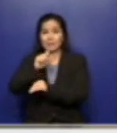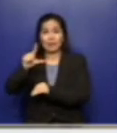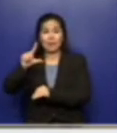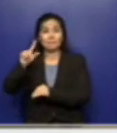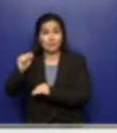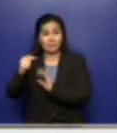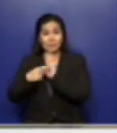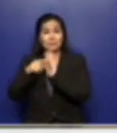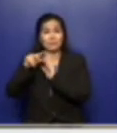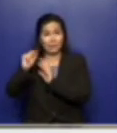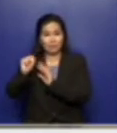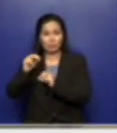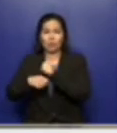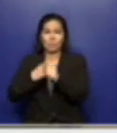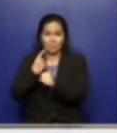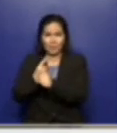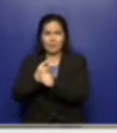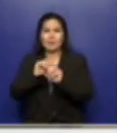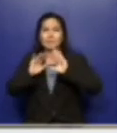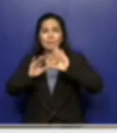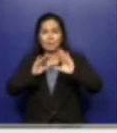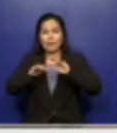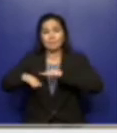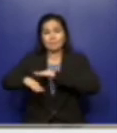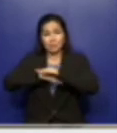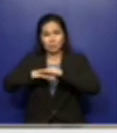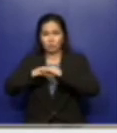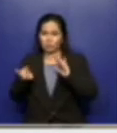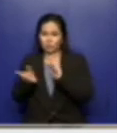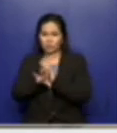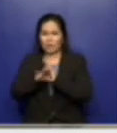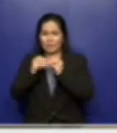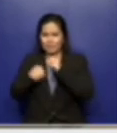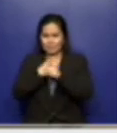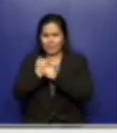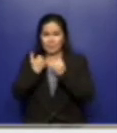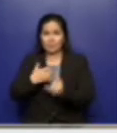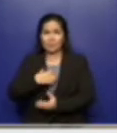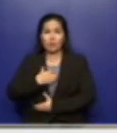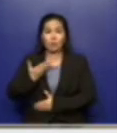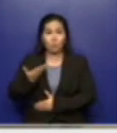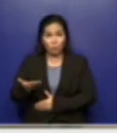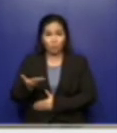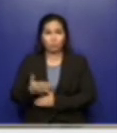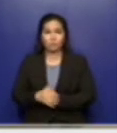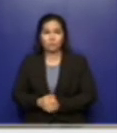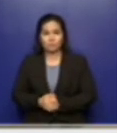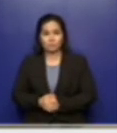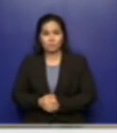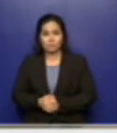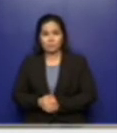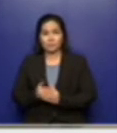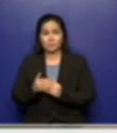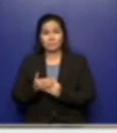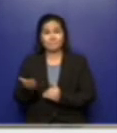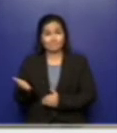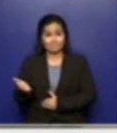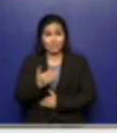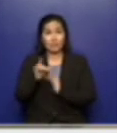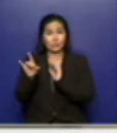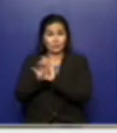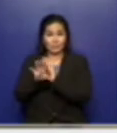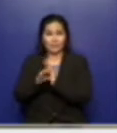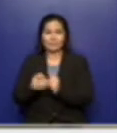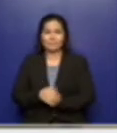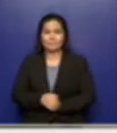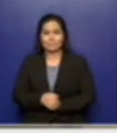าณการเบื้องต้นนะครับสิ่งสุดท้ายที่ผมจะขอในปีนี้ก็คือตอนนี้สไลด์ต่อไปครับสไลด์สุดท้ายนี้ก็